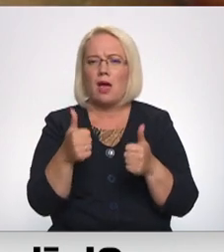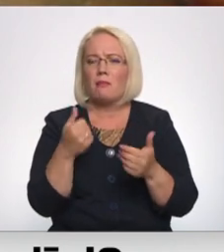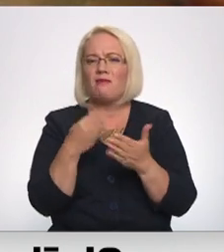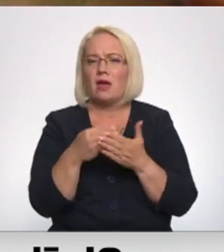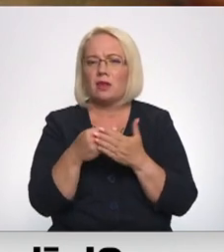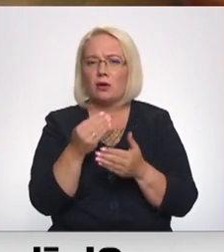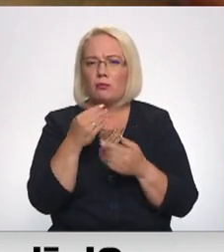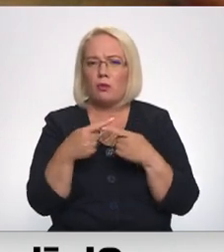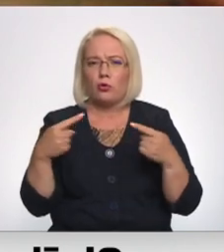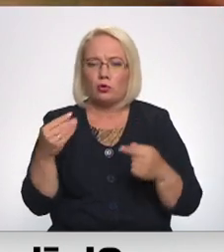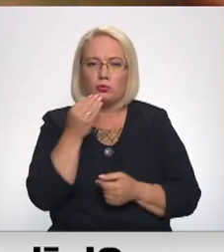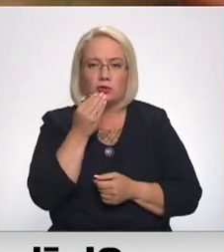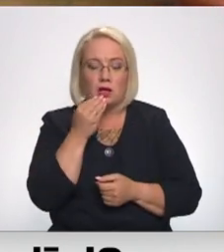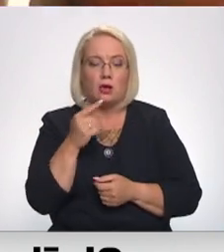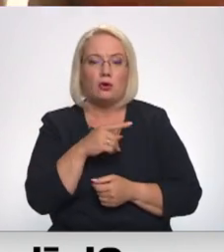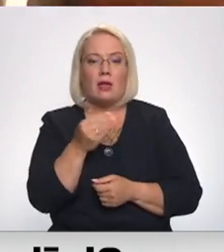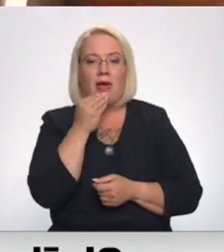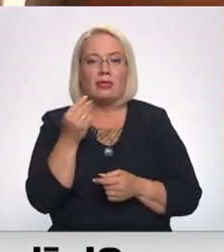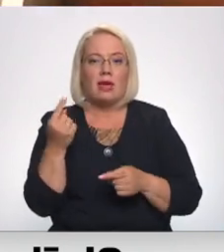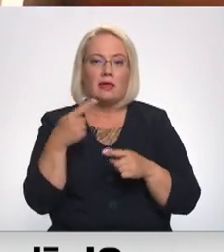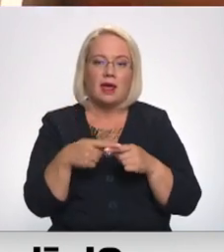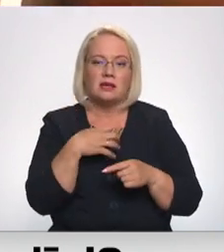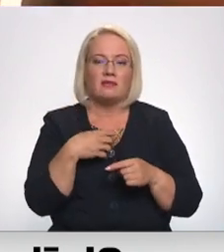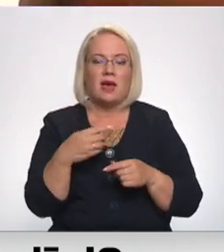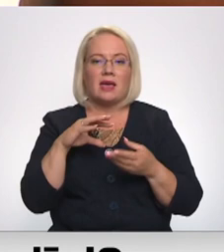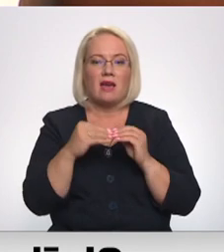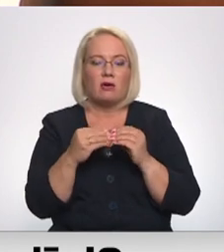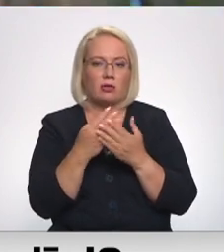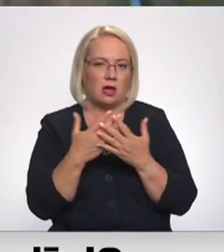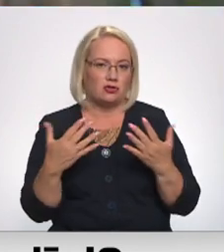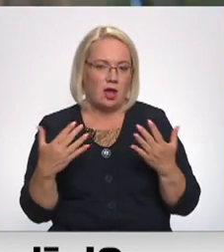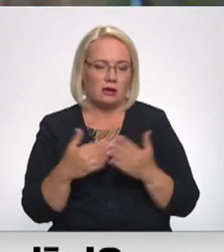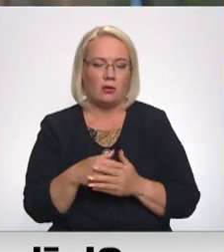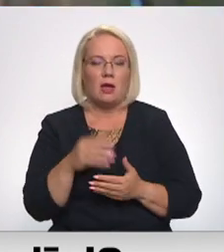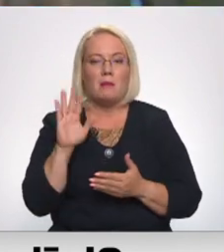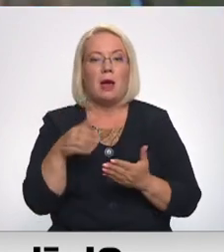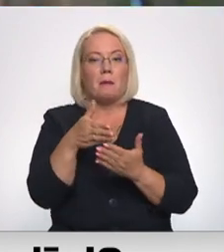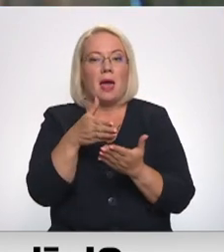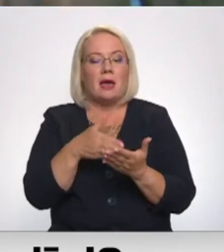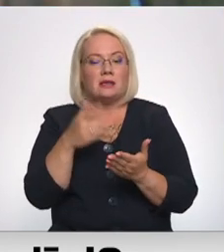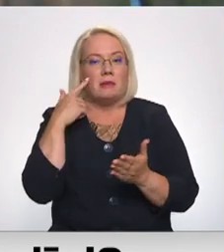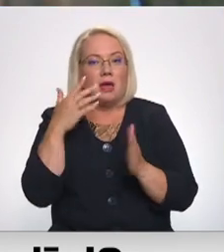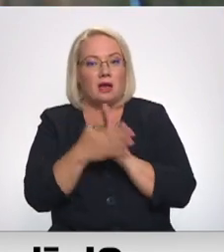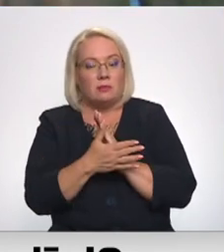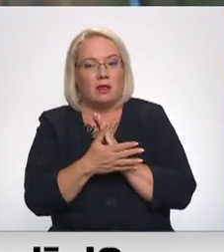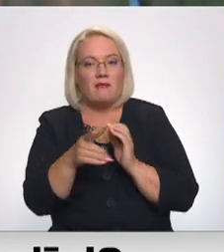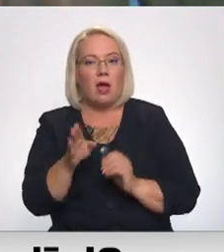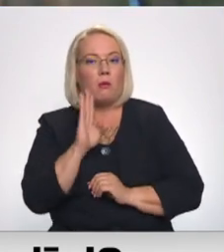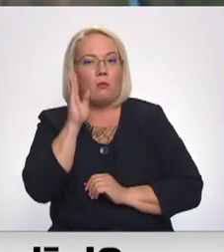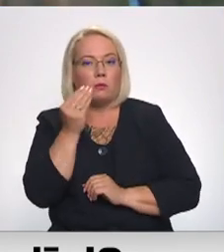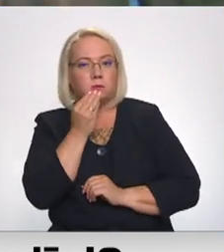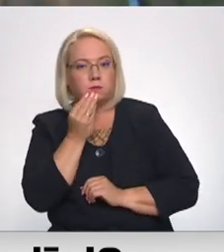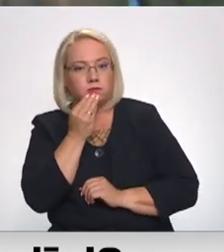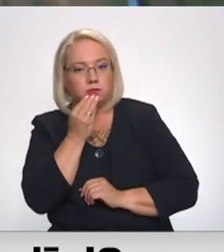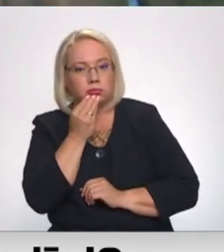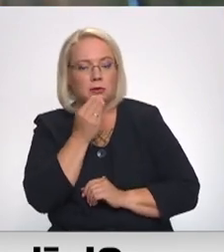Jāņem vērā, ka ikdienas maltītēs ir vērts ievērot dažādību. Par maizītēm noteikti jāsaprot, ir, vai tās maizītes ir vēl brokastīs,